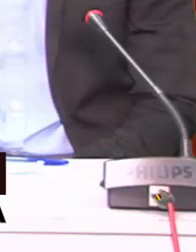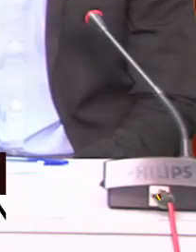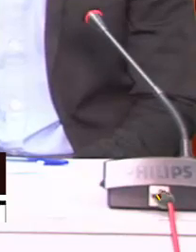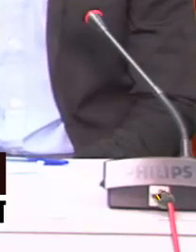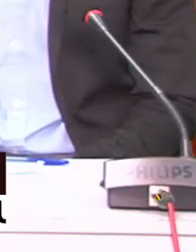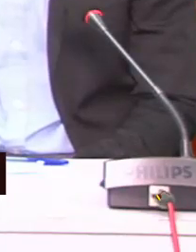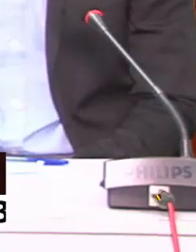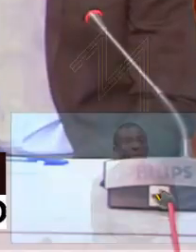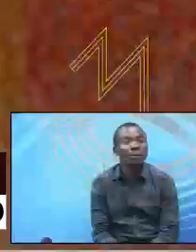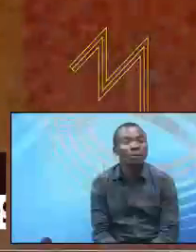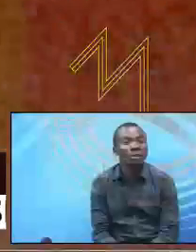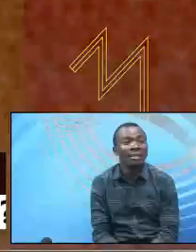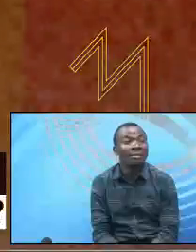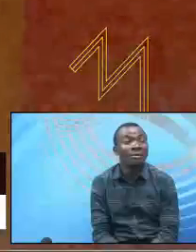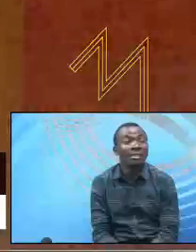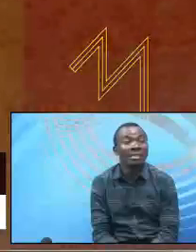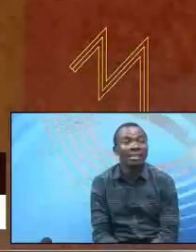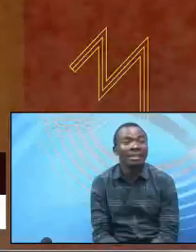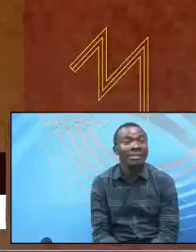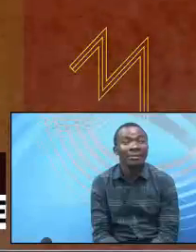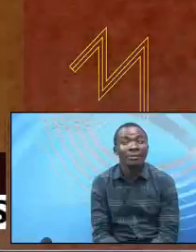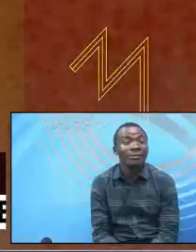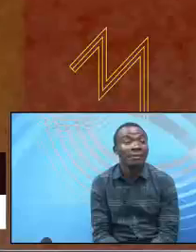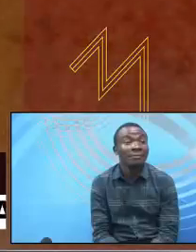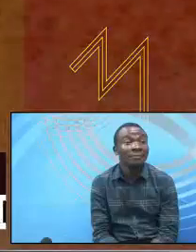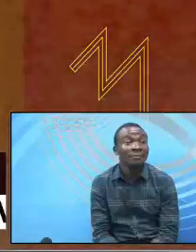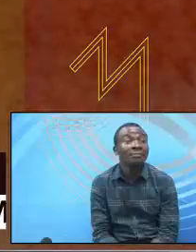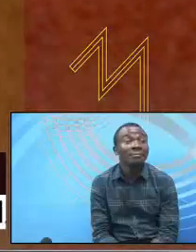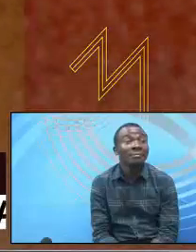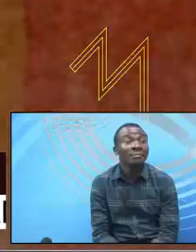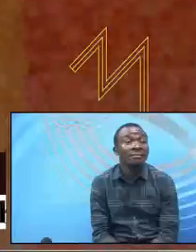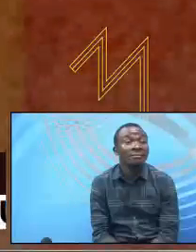arwara covid, bisobanura ko natwe twirinda cyane kandi tukabyumva.